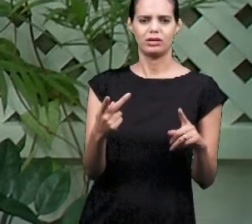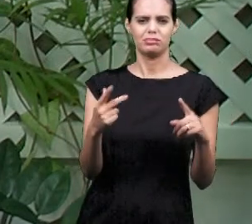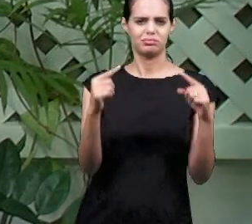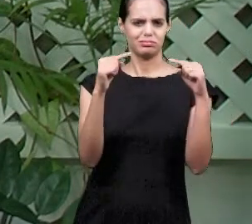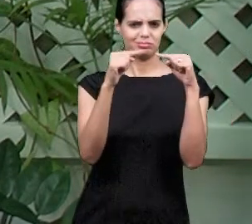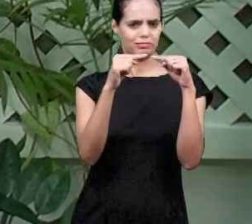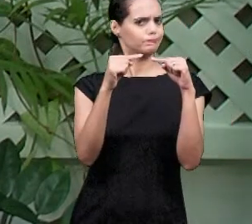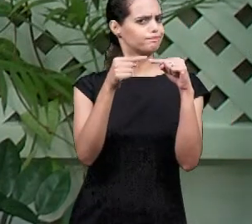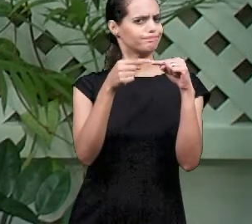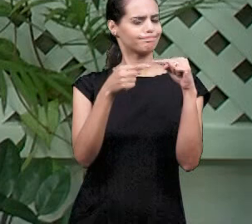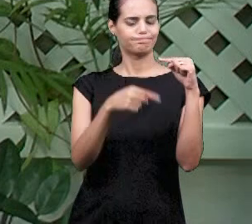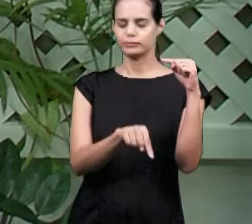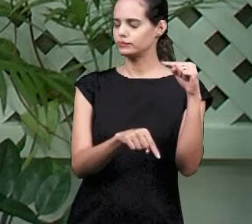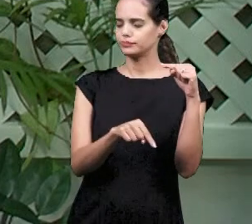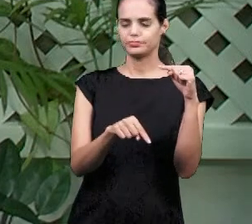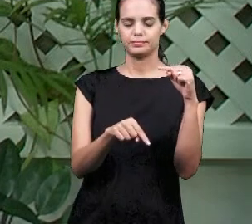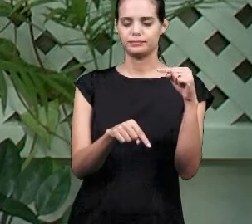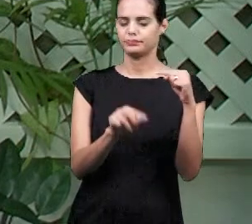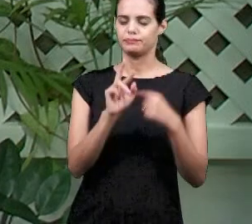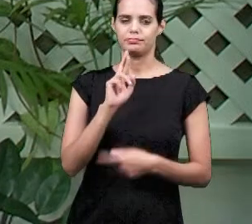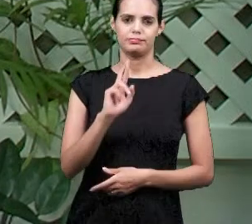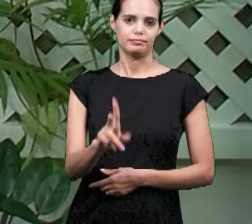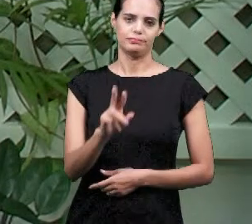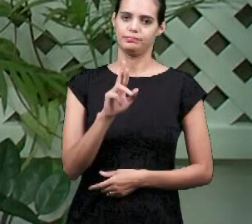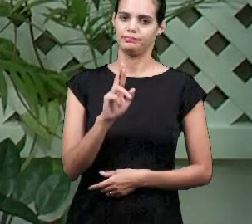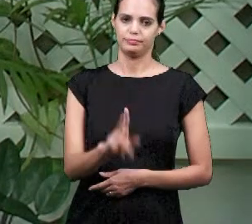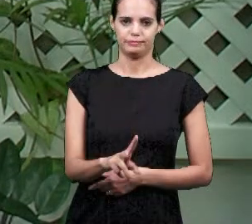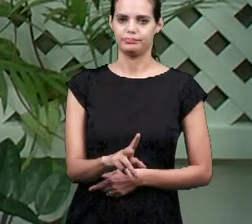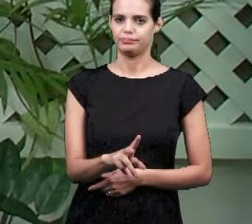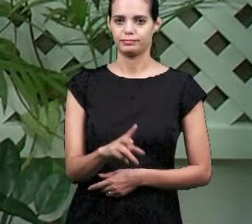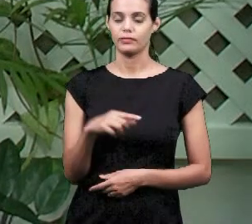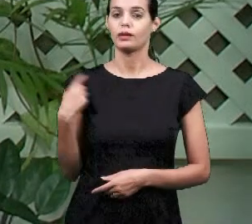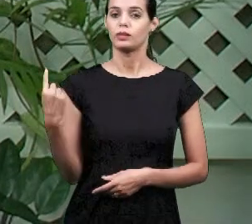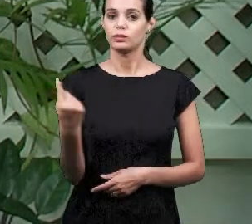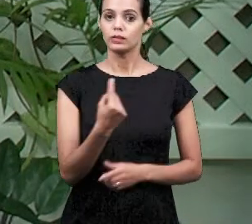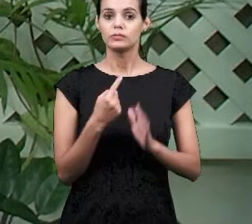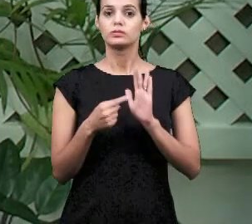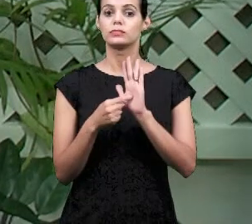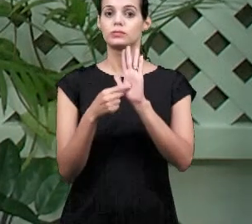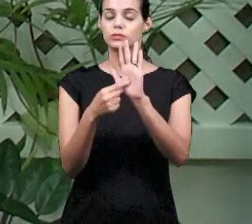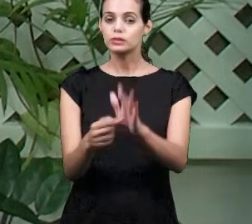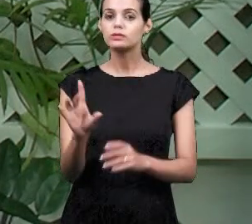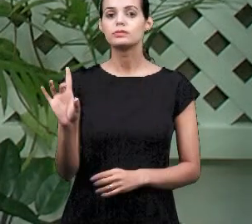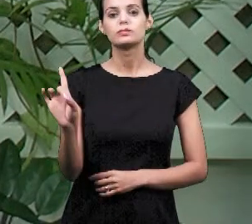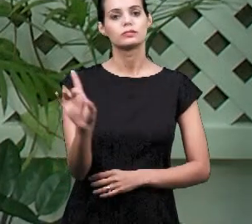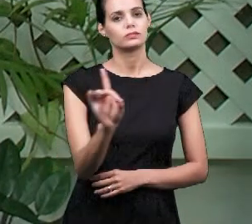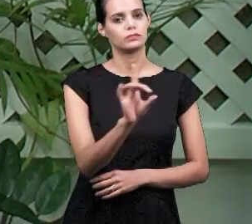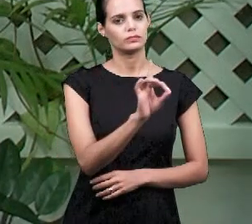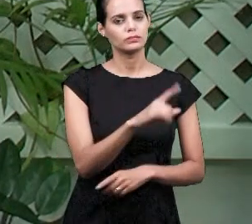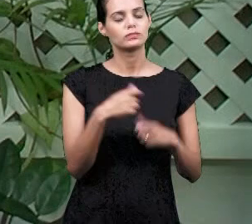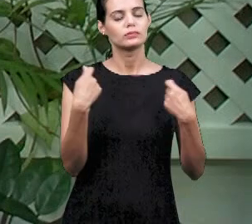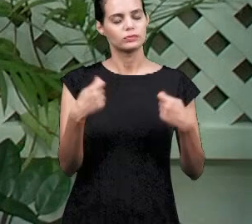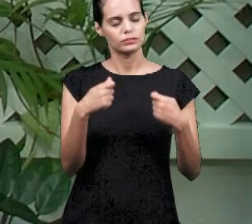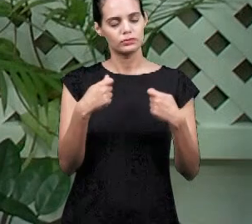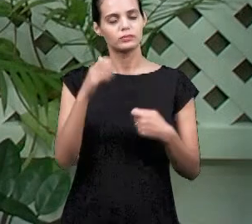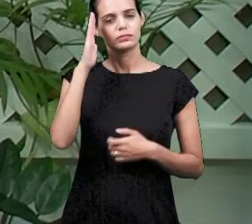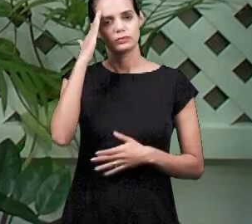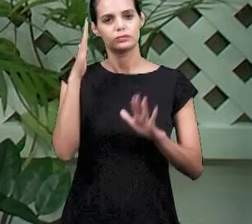ceci, sauve cela. Il a pris la théologie déjà de l'époque avant